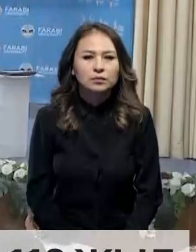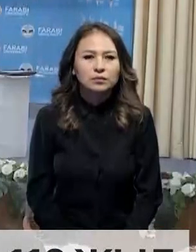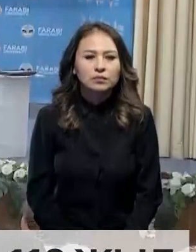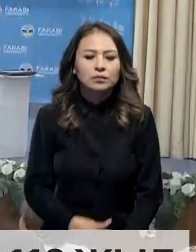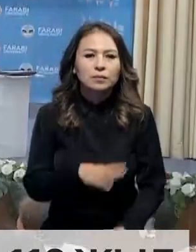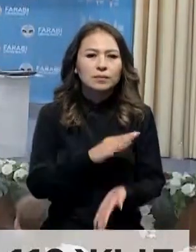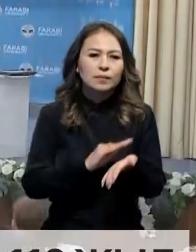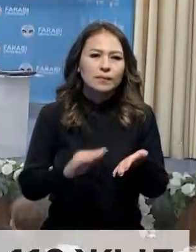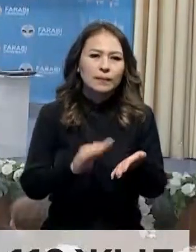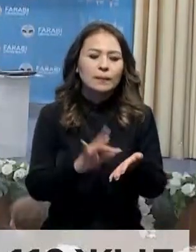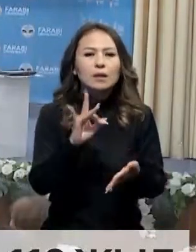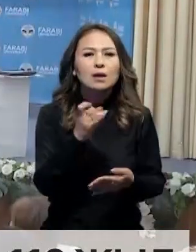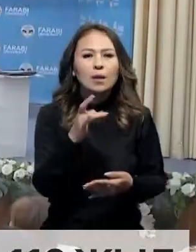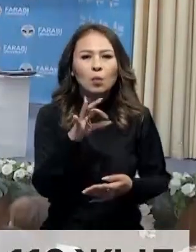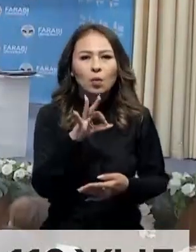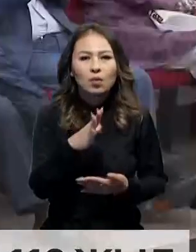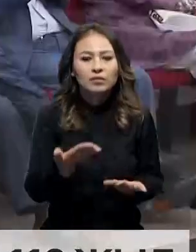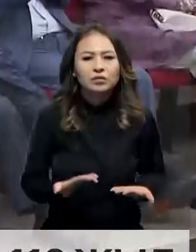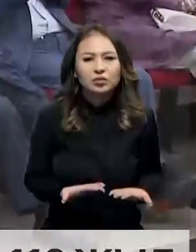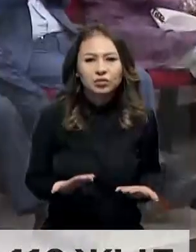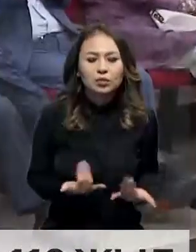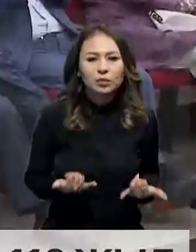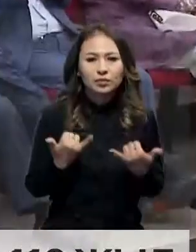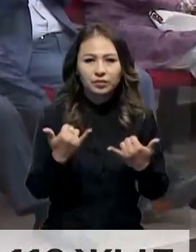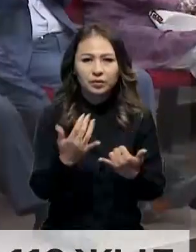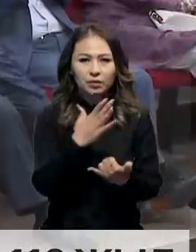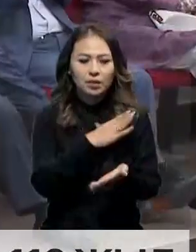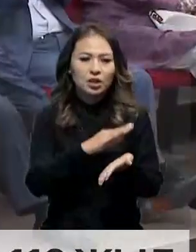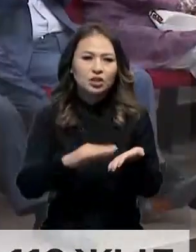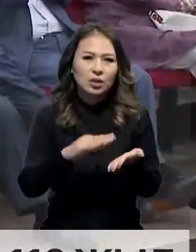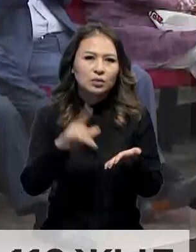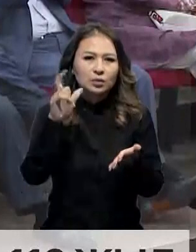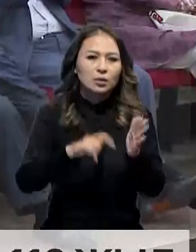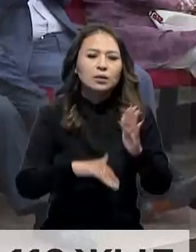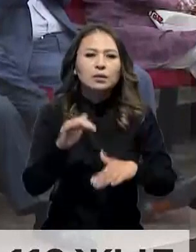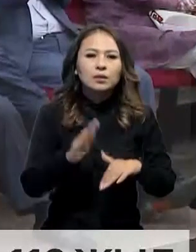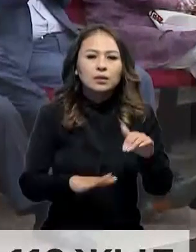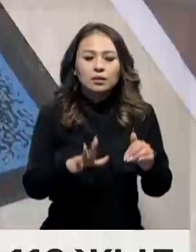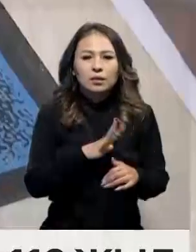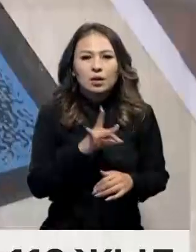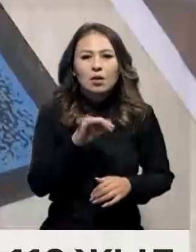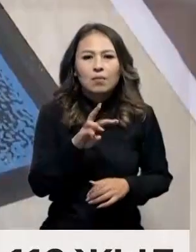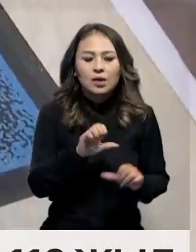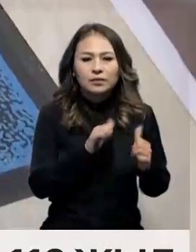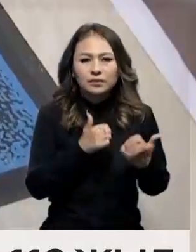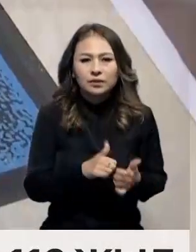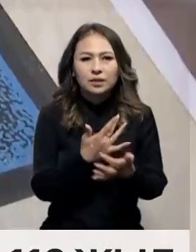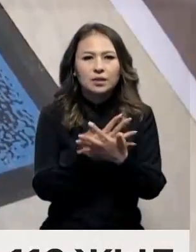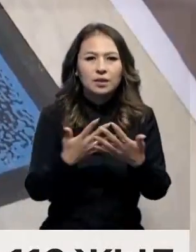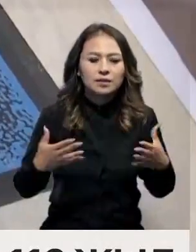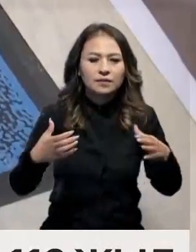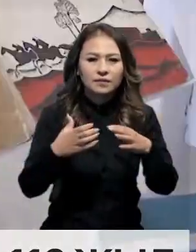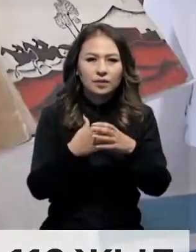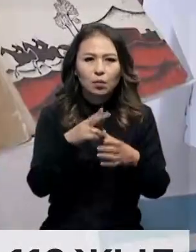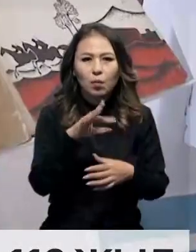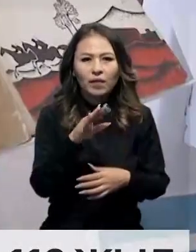Талантты жазушы Рахметолла Райымқұлов саналы ғұмырын шығармашылыққа арнаған. Жазушының қылғаламынан шыққан Қаражорға романы мен Жасыл белес түйелі адам